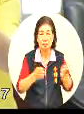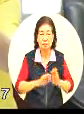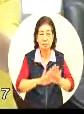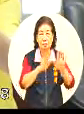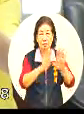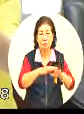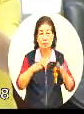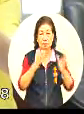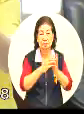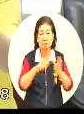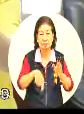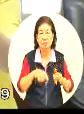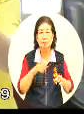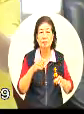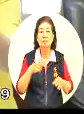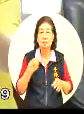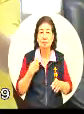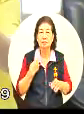席非常质疑哦。